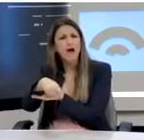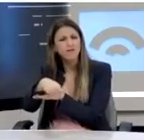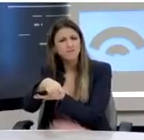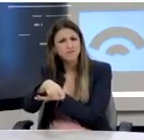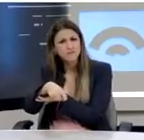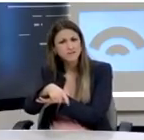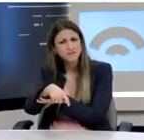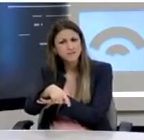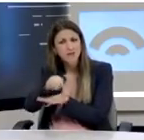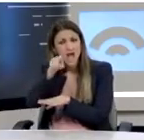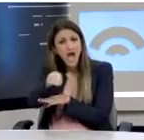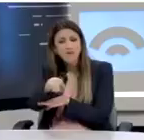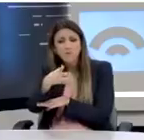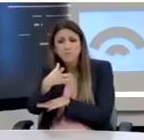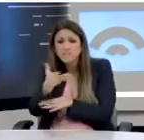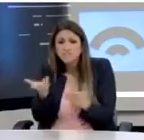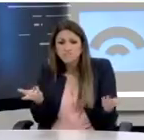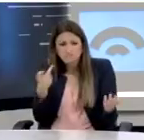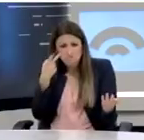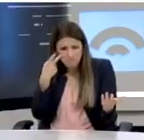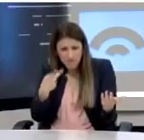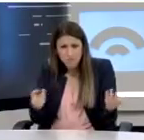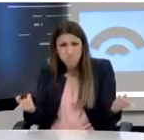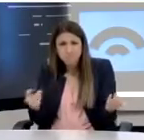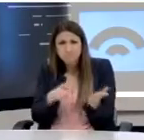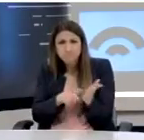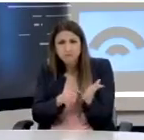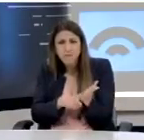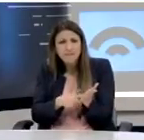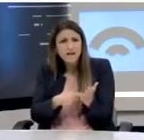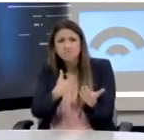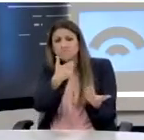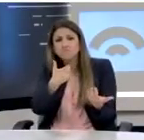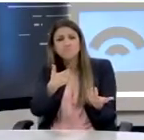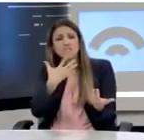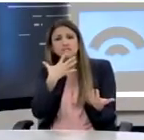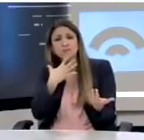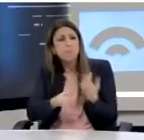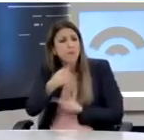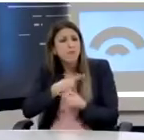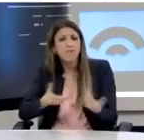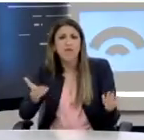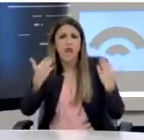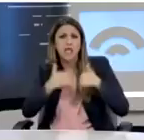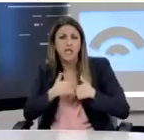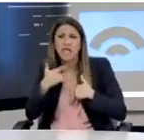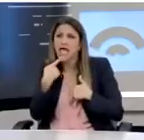κεντρικά επιχειρήματα κατά της συμφωνίας, αυτό αναδεικνύει την ένδυα των επιχειρημάτων σας εναντίον της